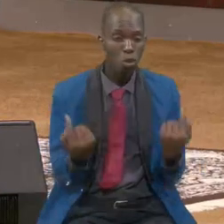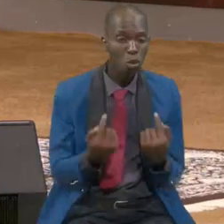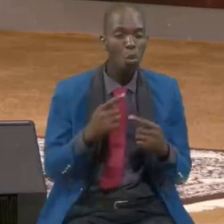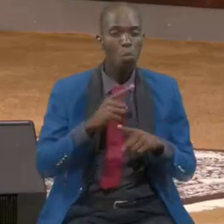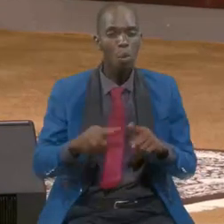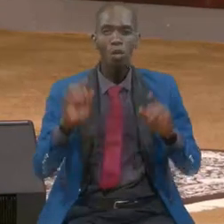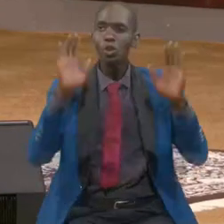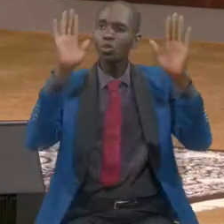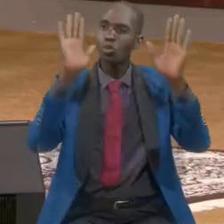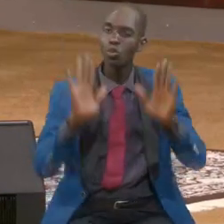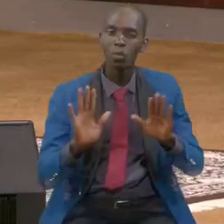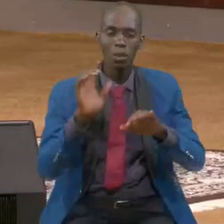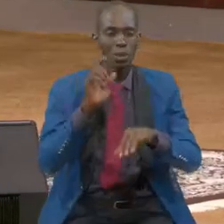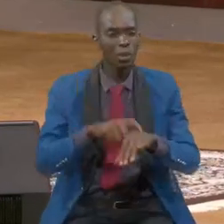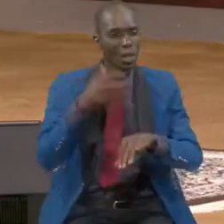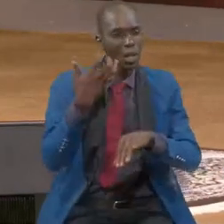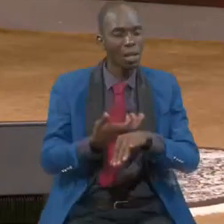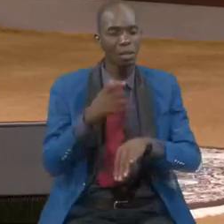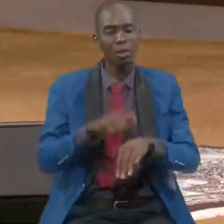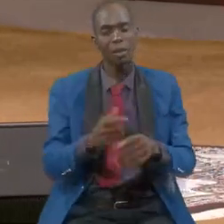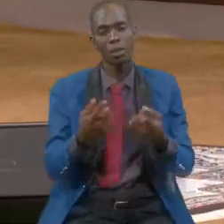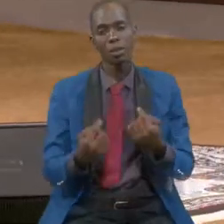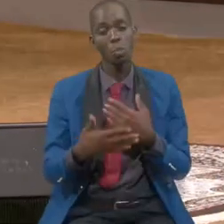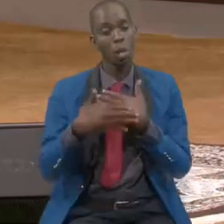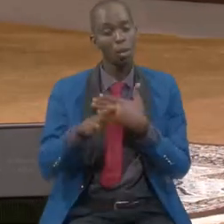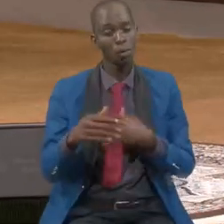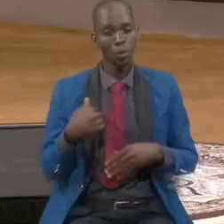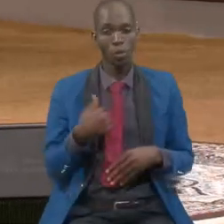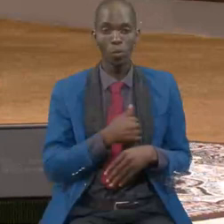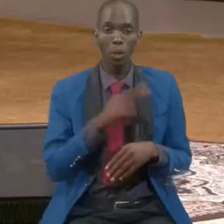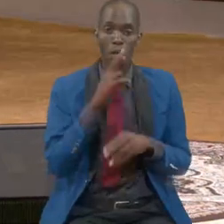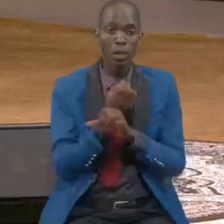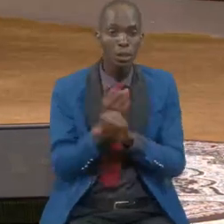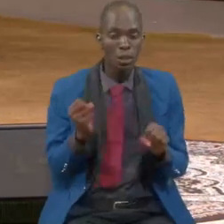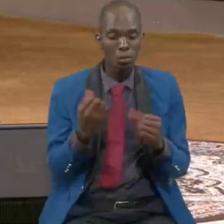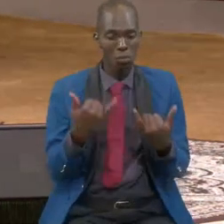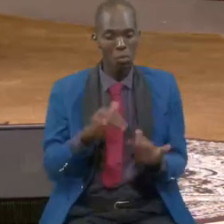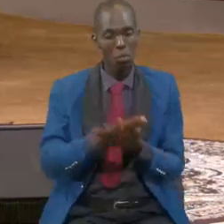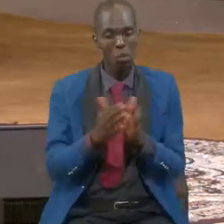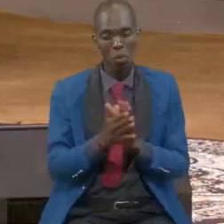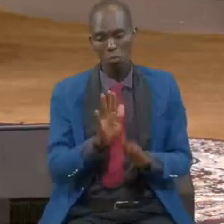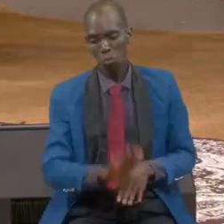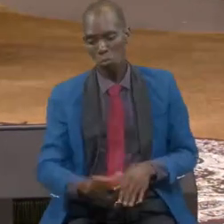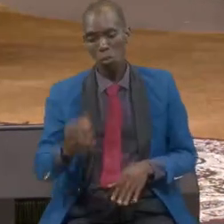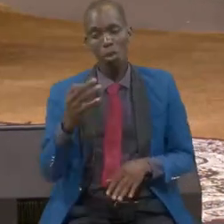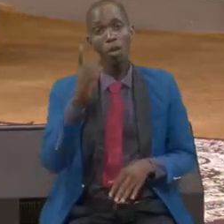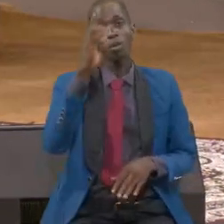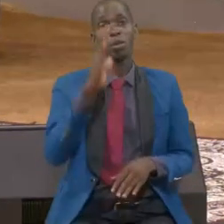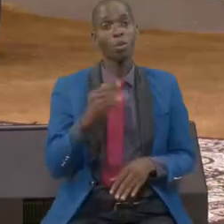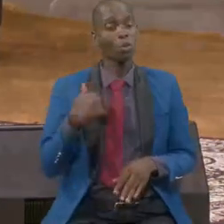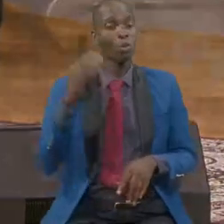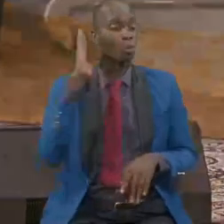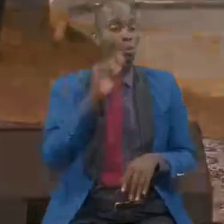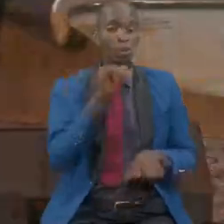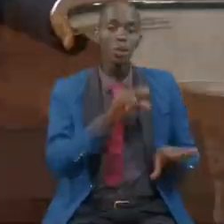temps difficiles étaient arrivés. Donc, après que nous sommes sauvés, enfants de Dieu, nous n'allons